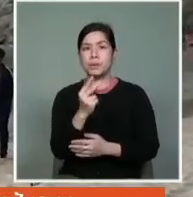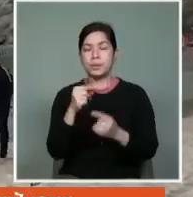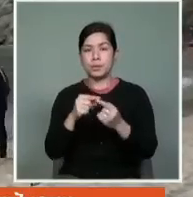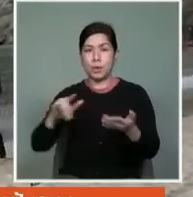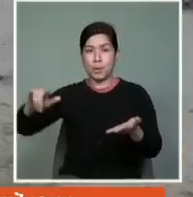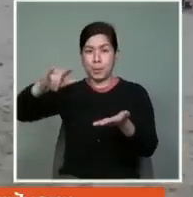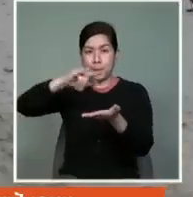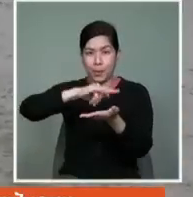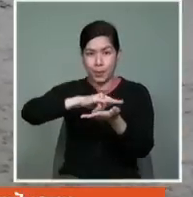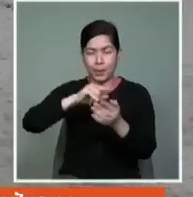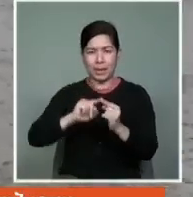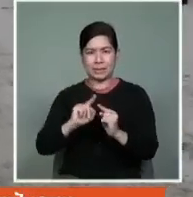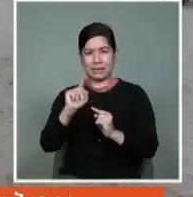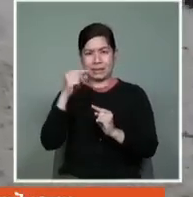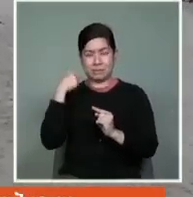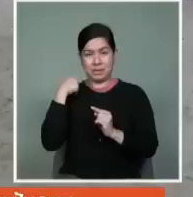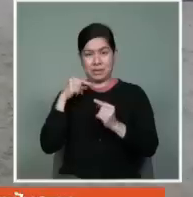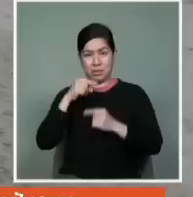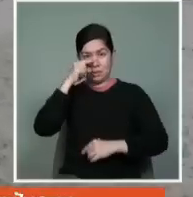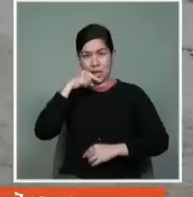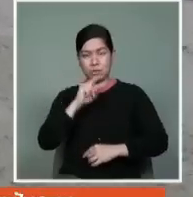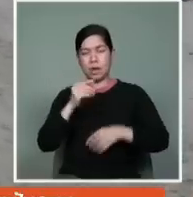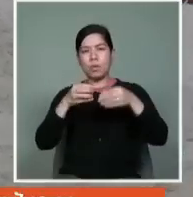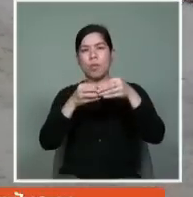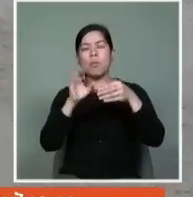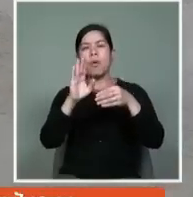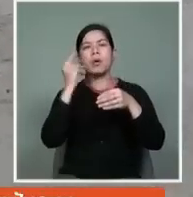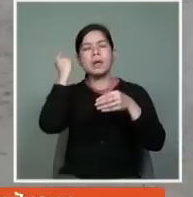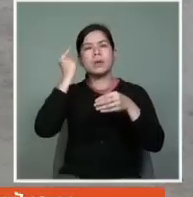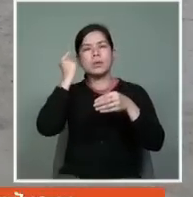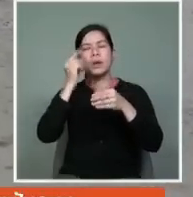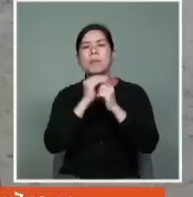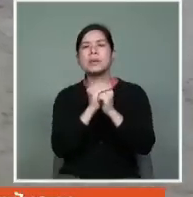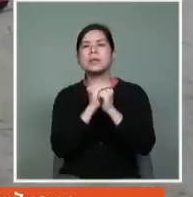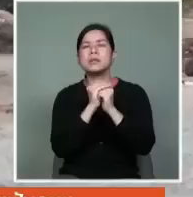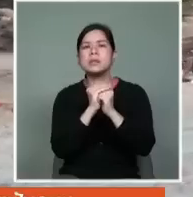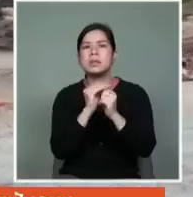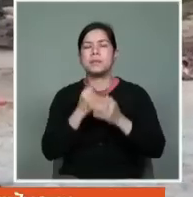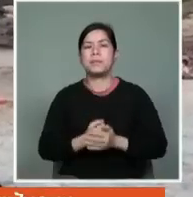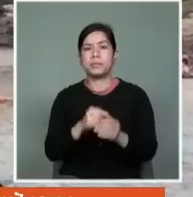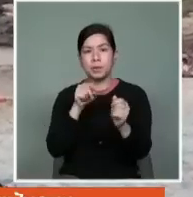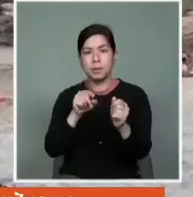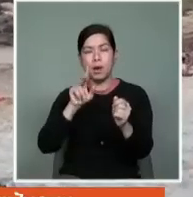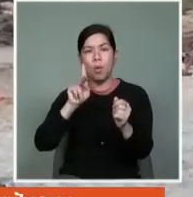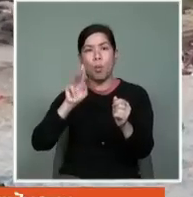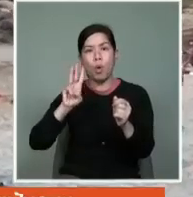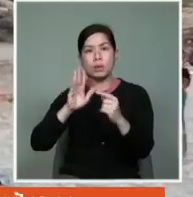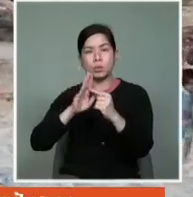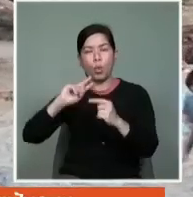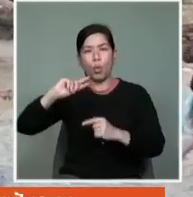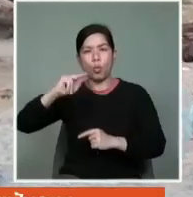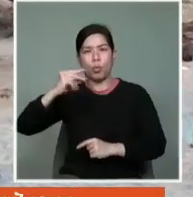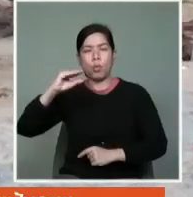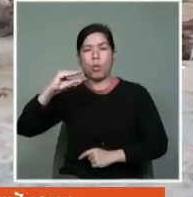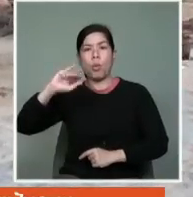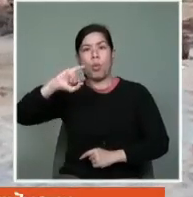แรกที่จะเดินทางเข้ามายังประเทศไทยเป็นกลุ่มนักท่องเที่ยวจากจีนเดินทางมาจากเมืองกวางโจว150คนนะคะ